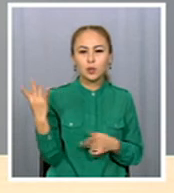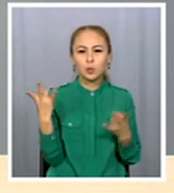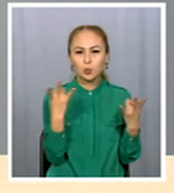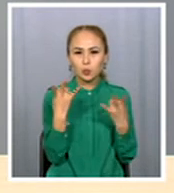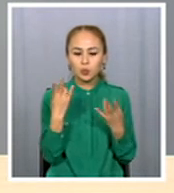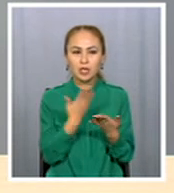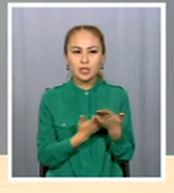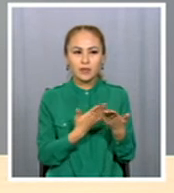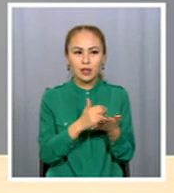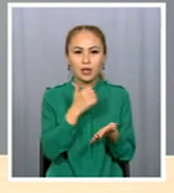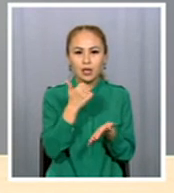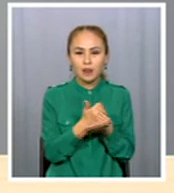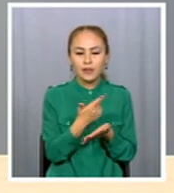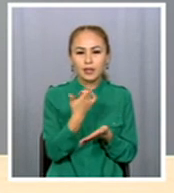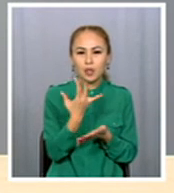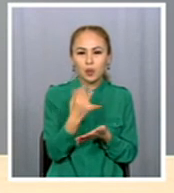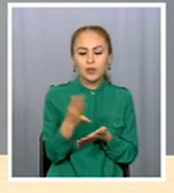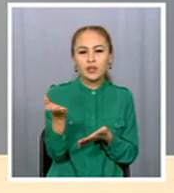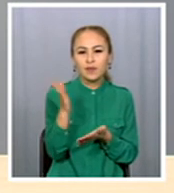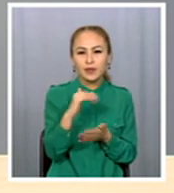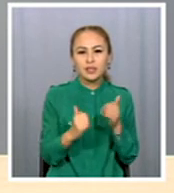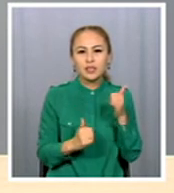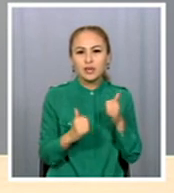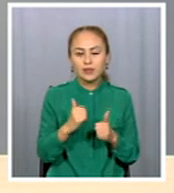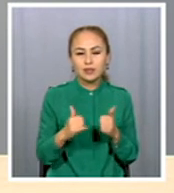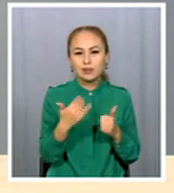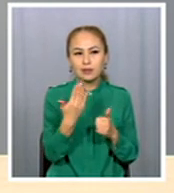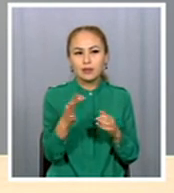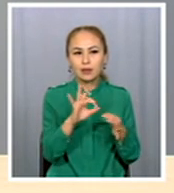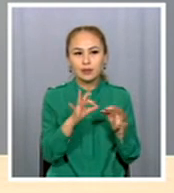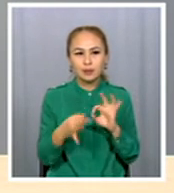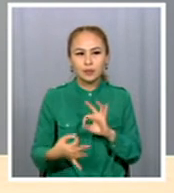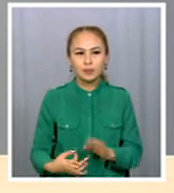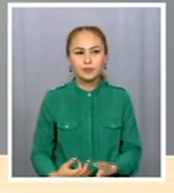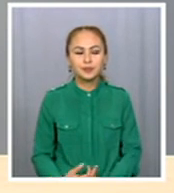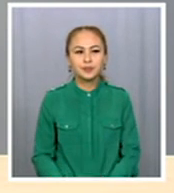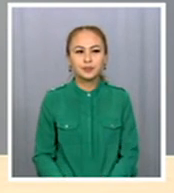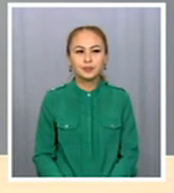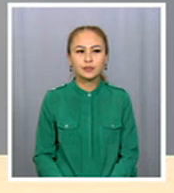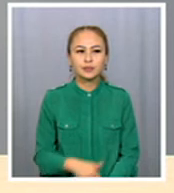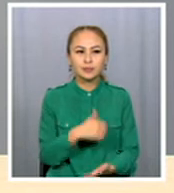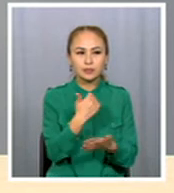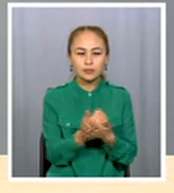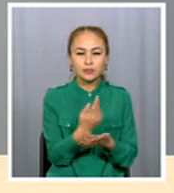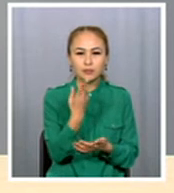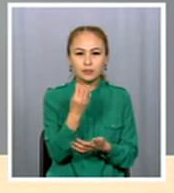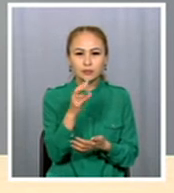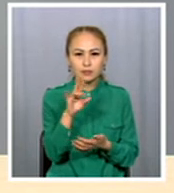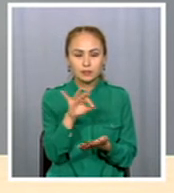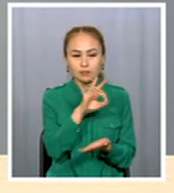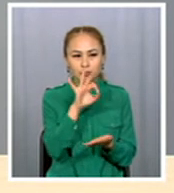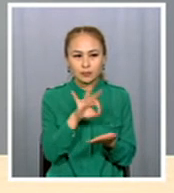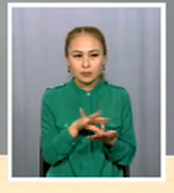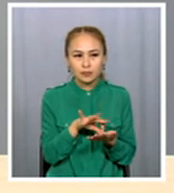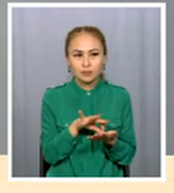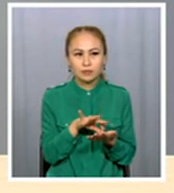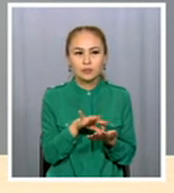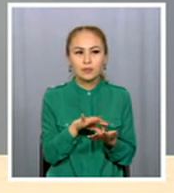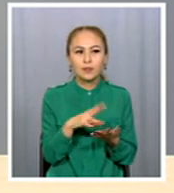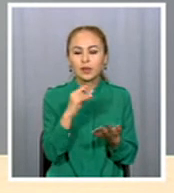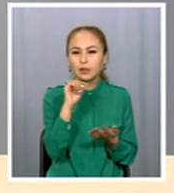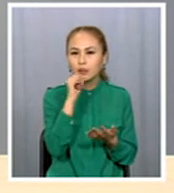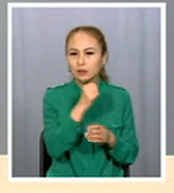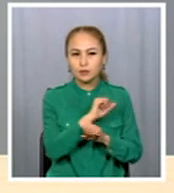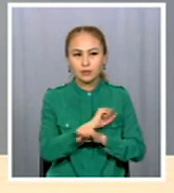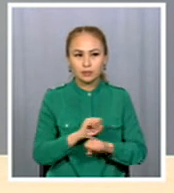для главного героя. Давайте сравним их с данными. ставить цели, не